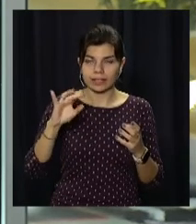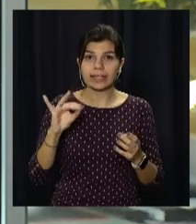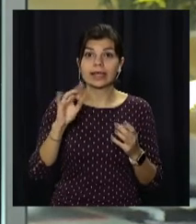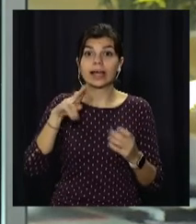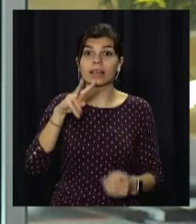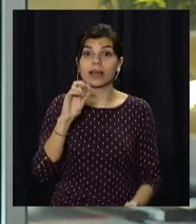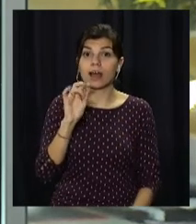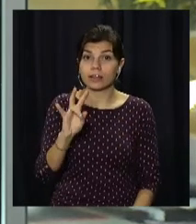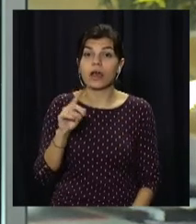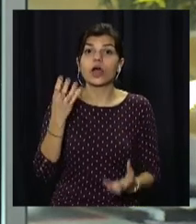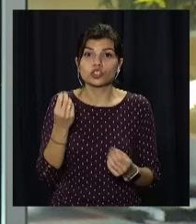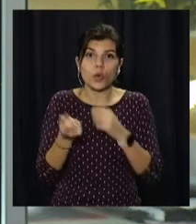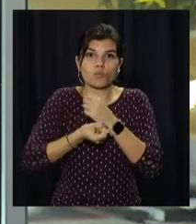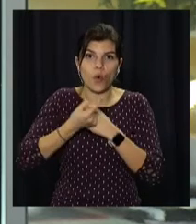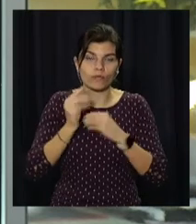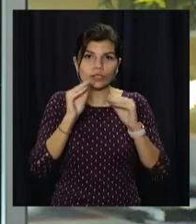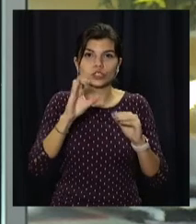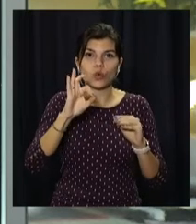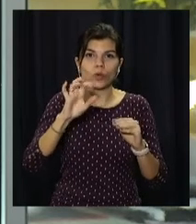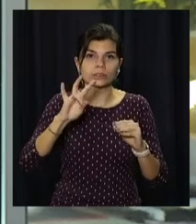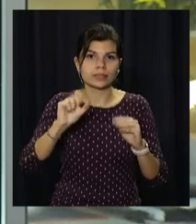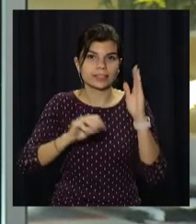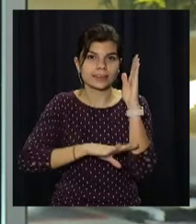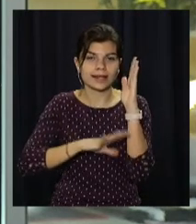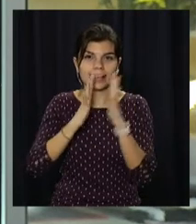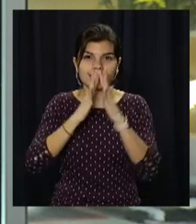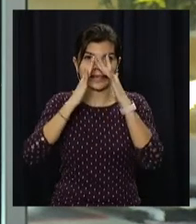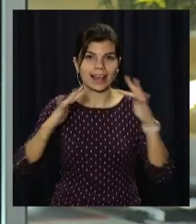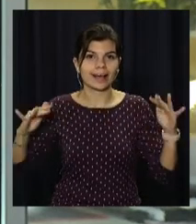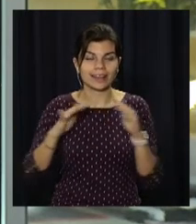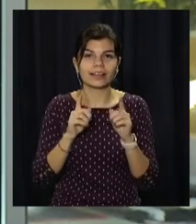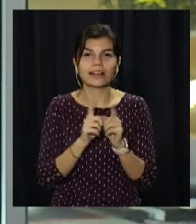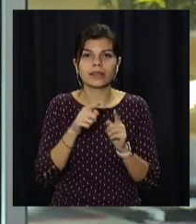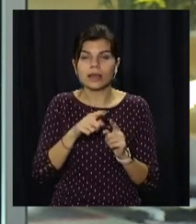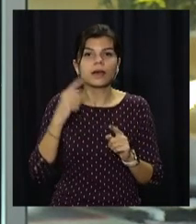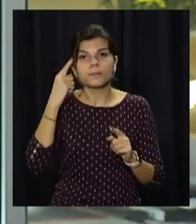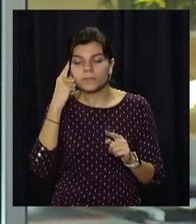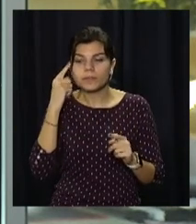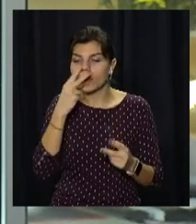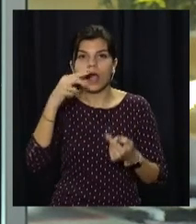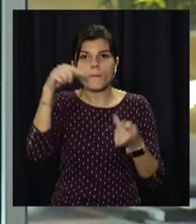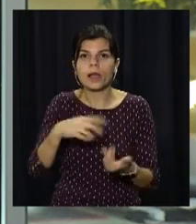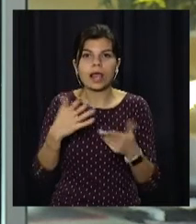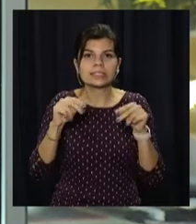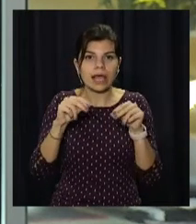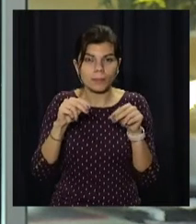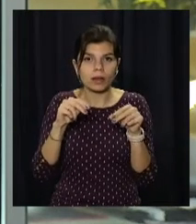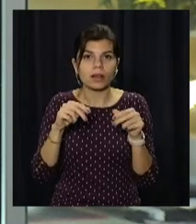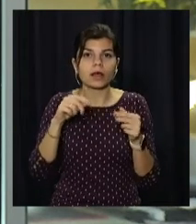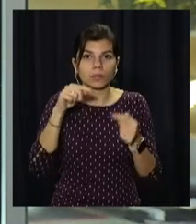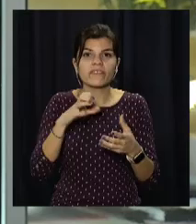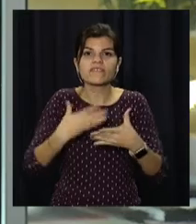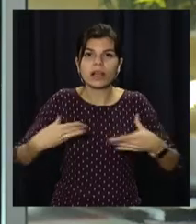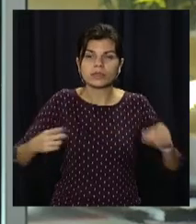тепер там з'явилися ще й молоденькі сосни. Місце посадки визначили за типом ґрунту, який готували ще з весни. Разом